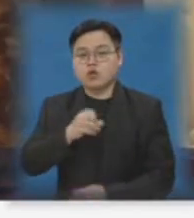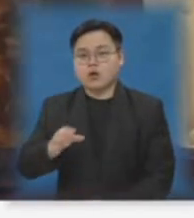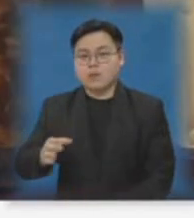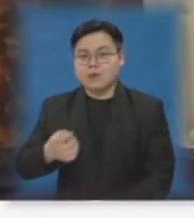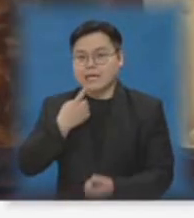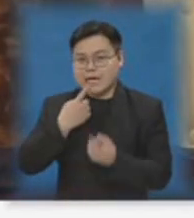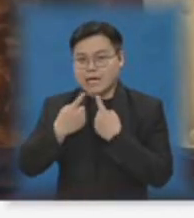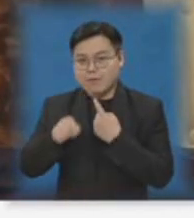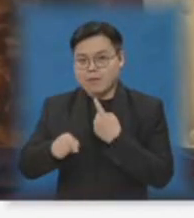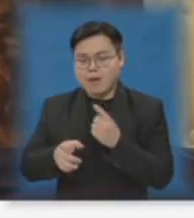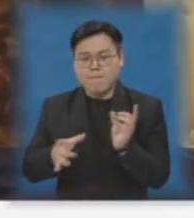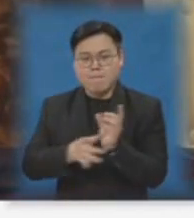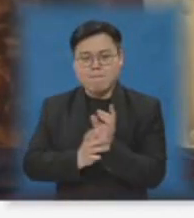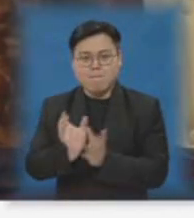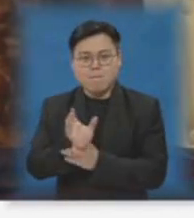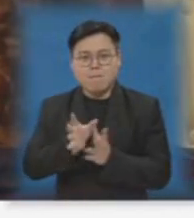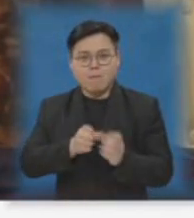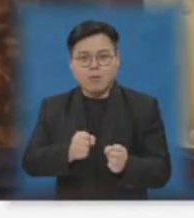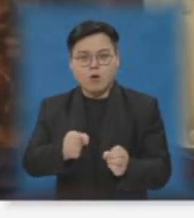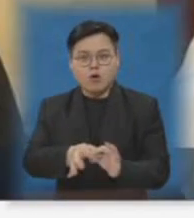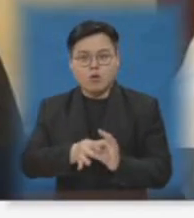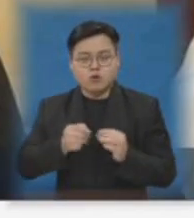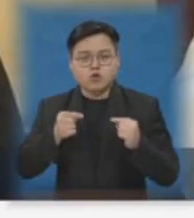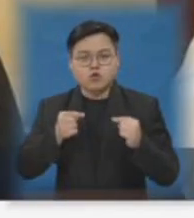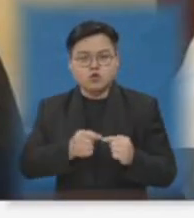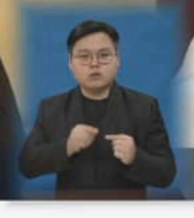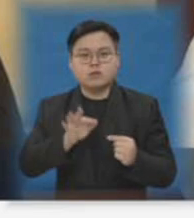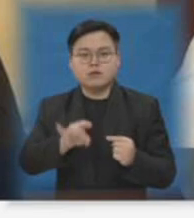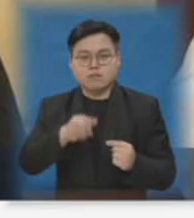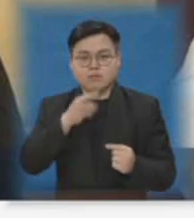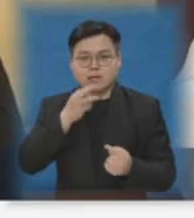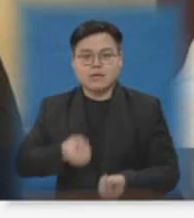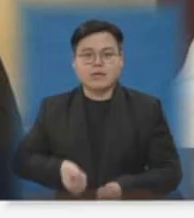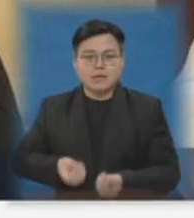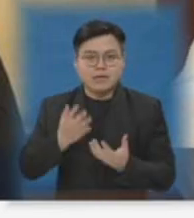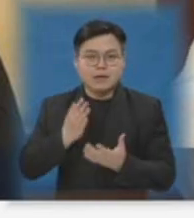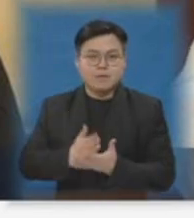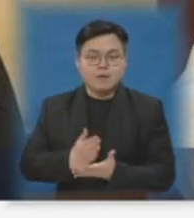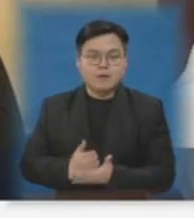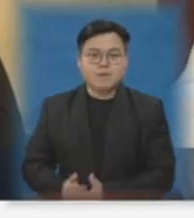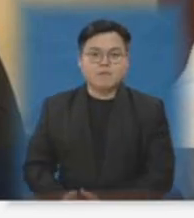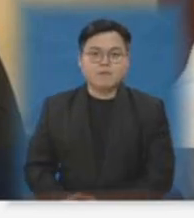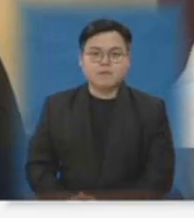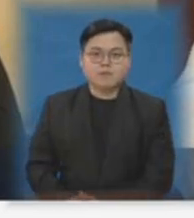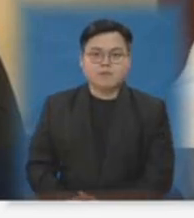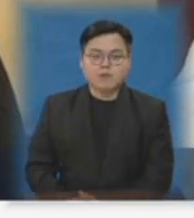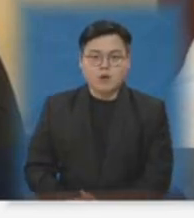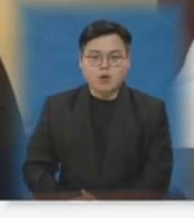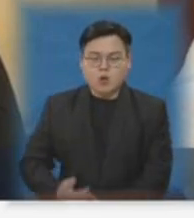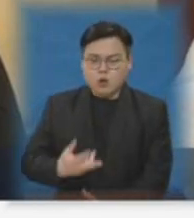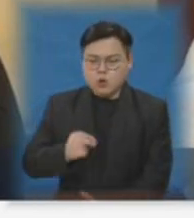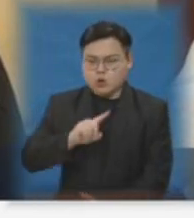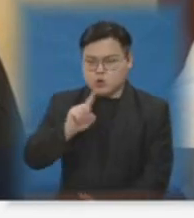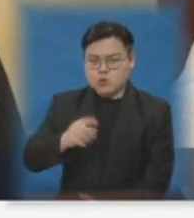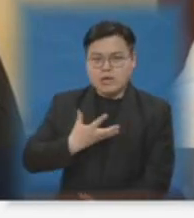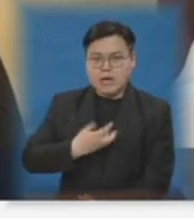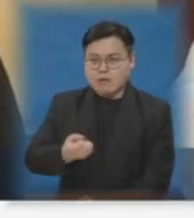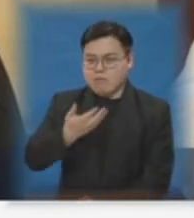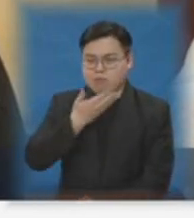баримтлагатай холбоотой зөрчлүүдийн талаар мэдээлэл өгсөн юм. Түүхийн зөвшөөрлийг авдгүй тохиолдол